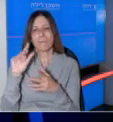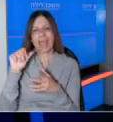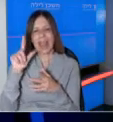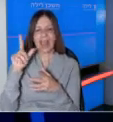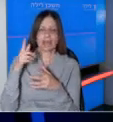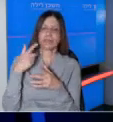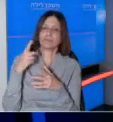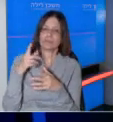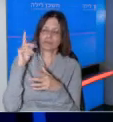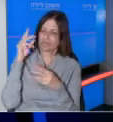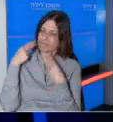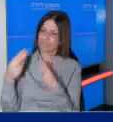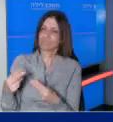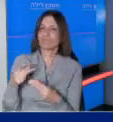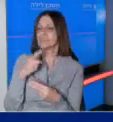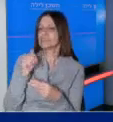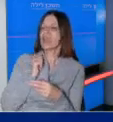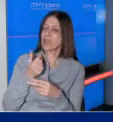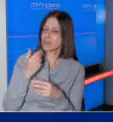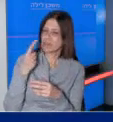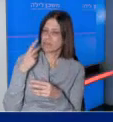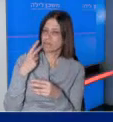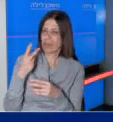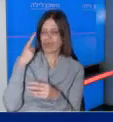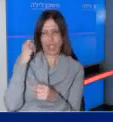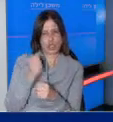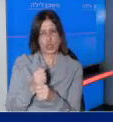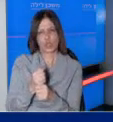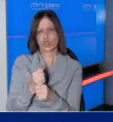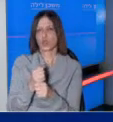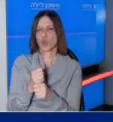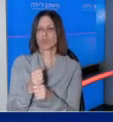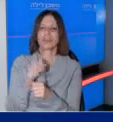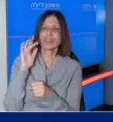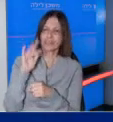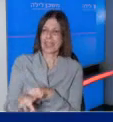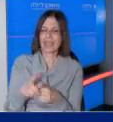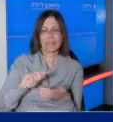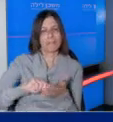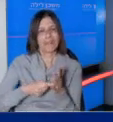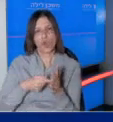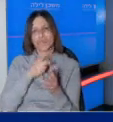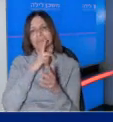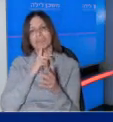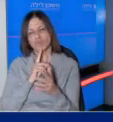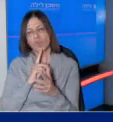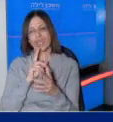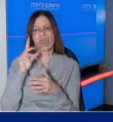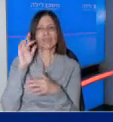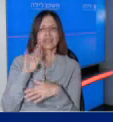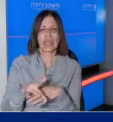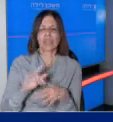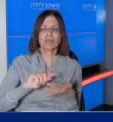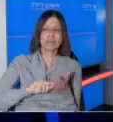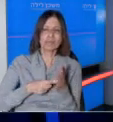מגלה נחישות ויכולות פעולה נגד מטרות בסוריה ונגד מטרות בעומק